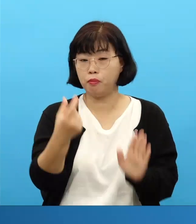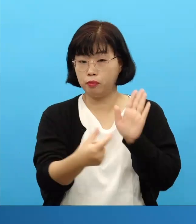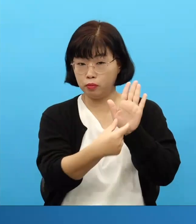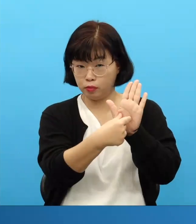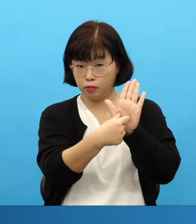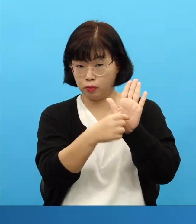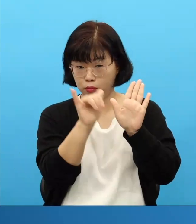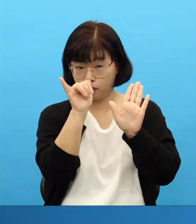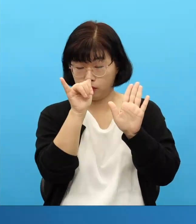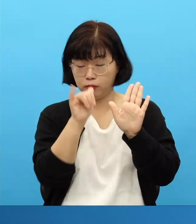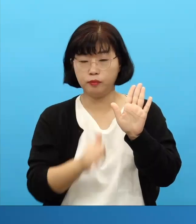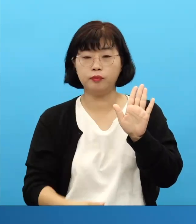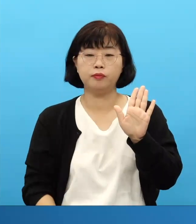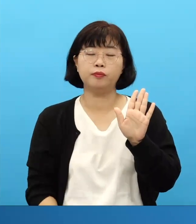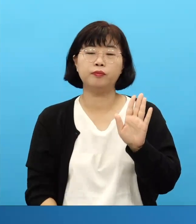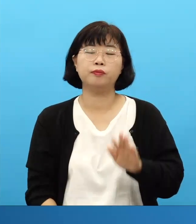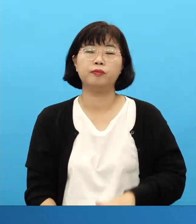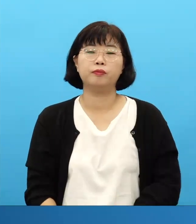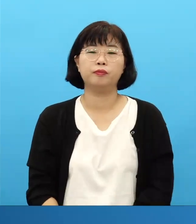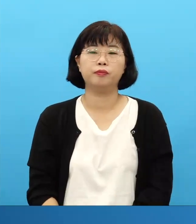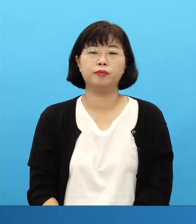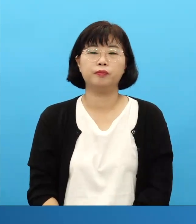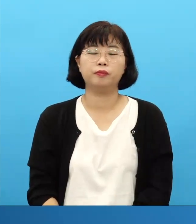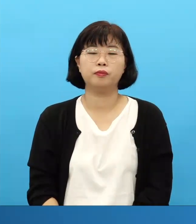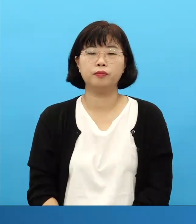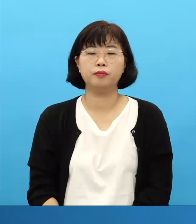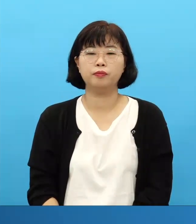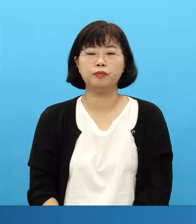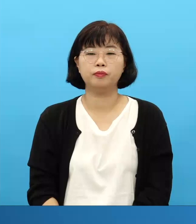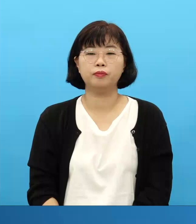nothing. 그리고 하나님께